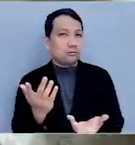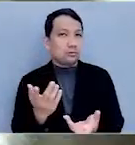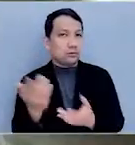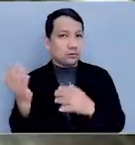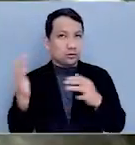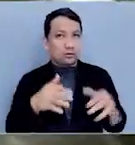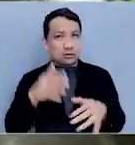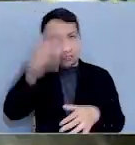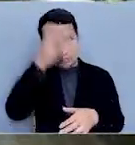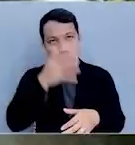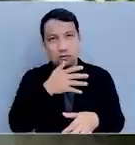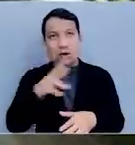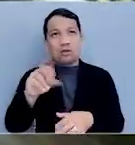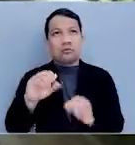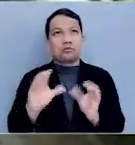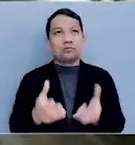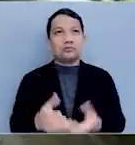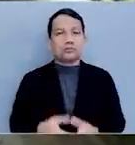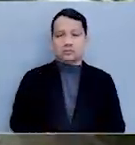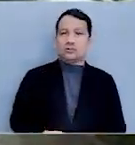naabutan namin bang magulang daw, sabi wala daw pasok.